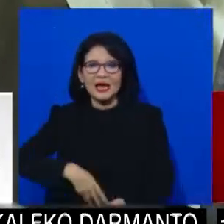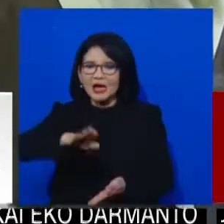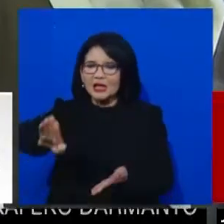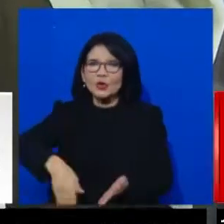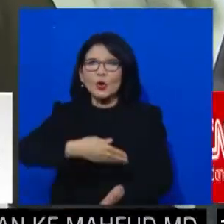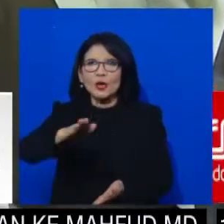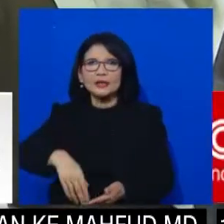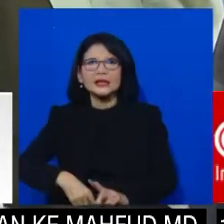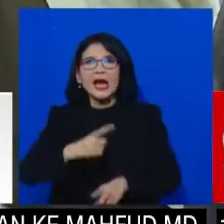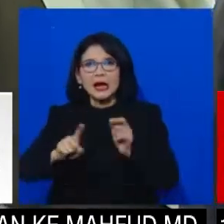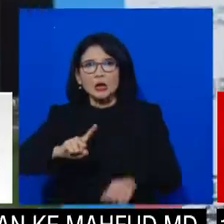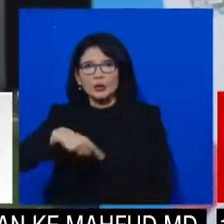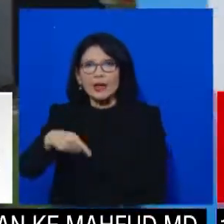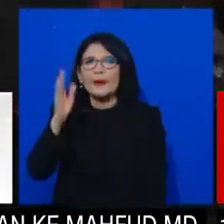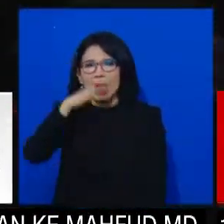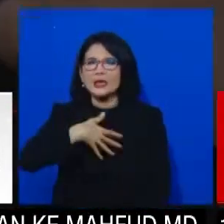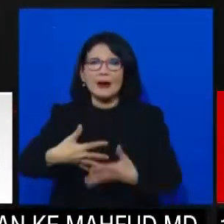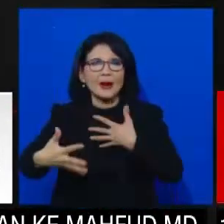dipakai tiap hari lebih bagus.